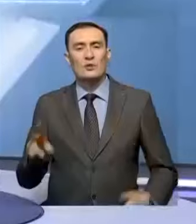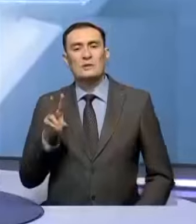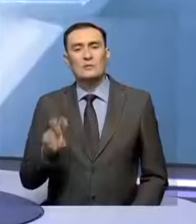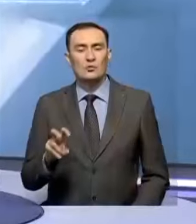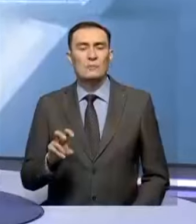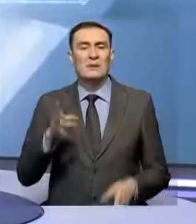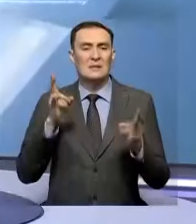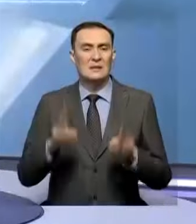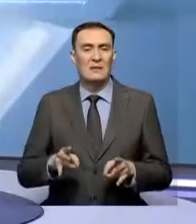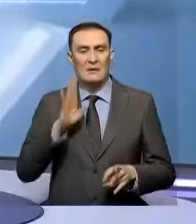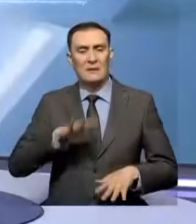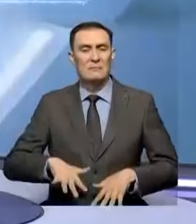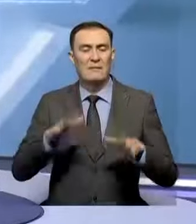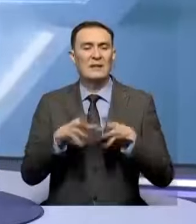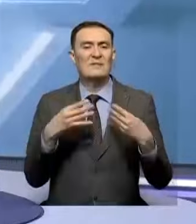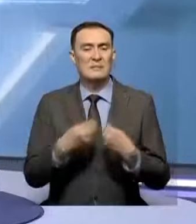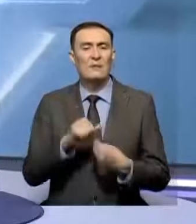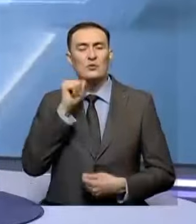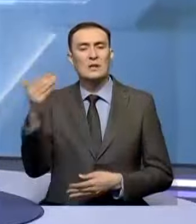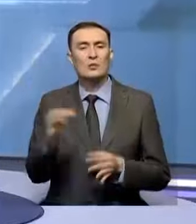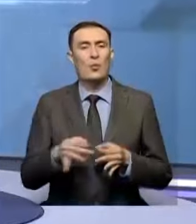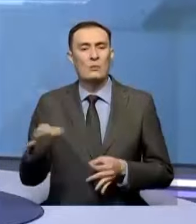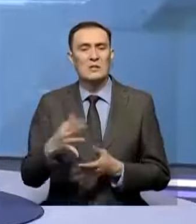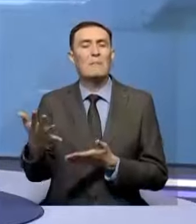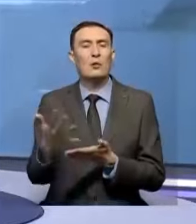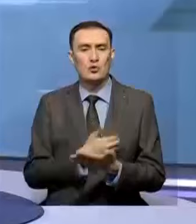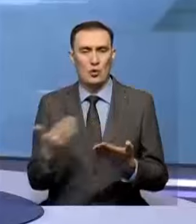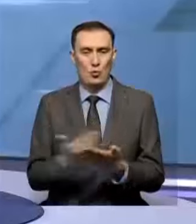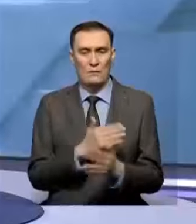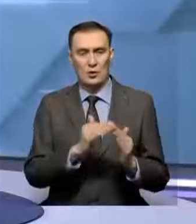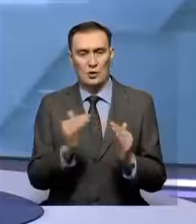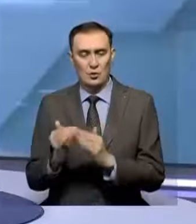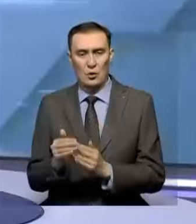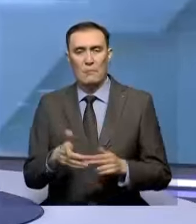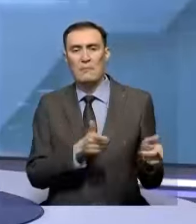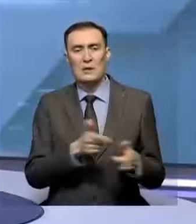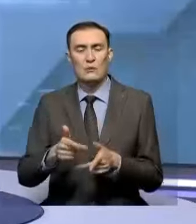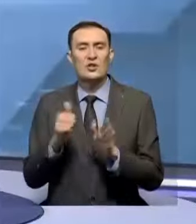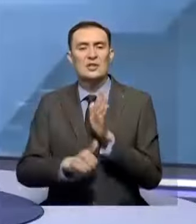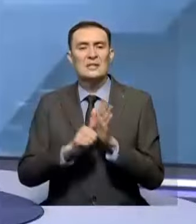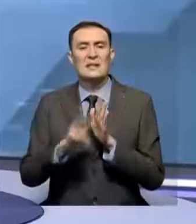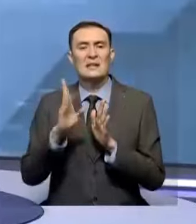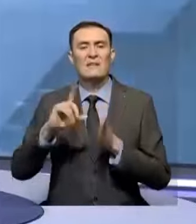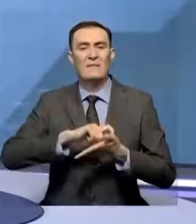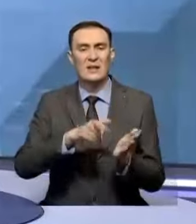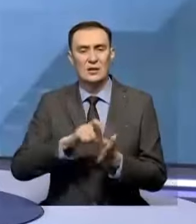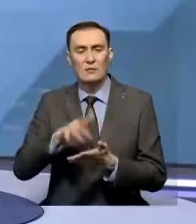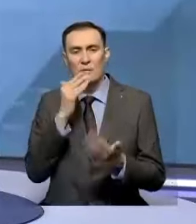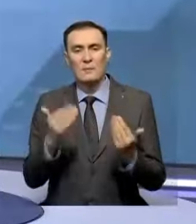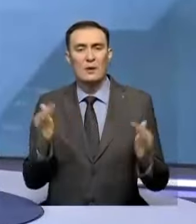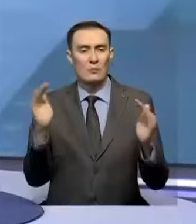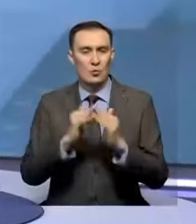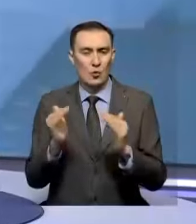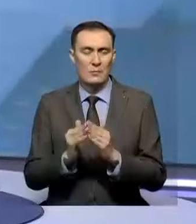Больше 200 пострадавших от паводков семей в Кустанайской области уже получили новое жилье, подготовили 60 квартир в современном